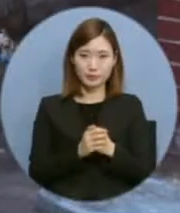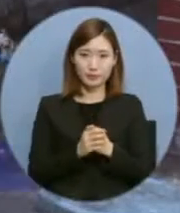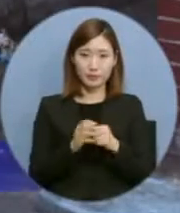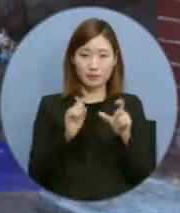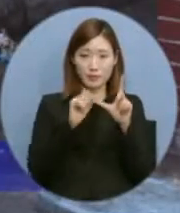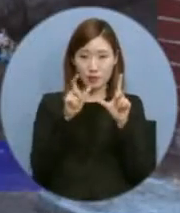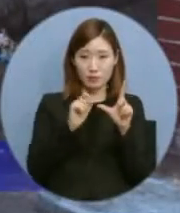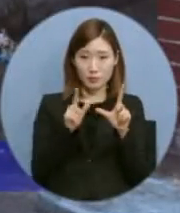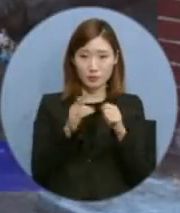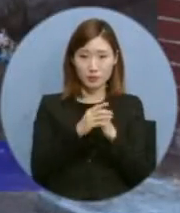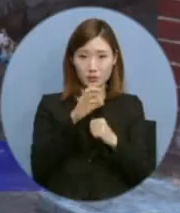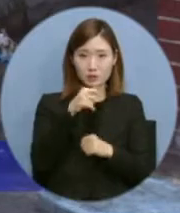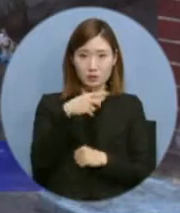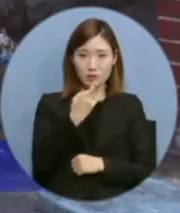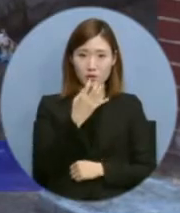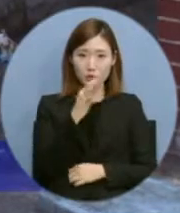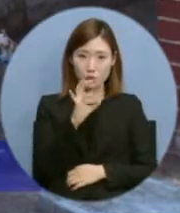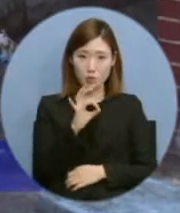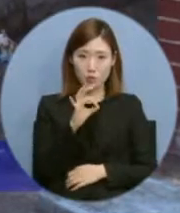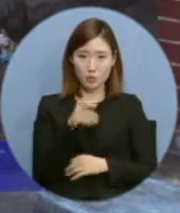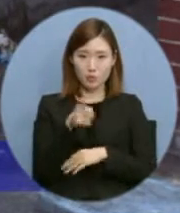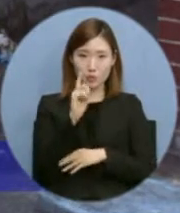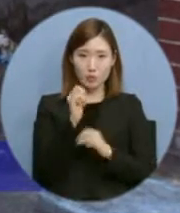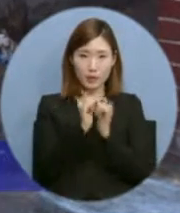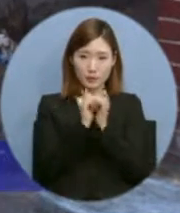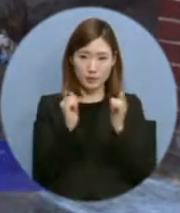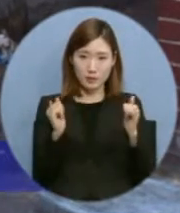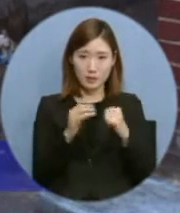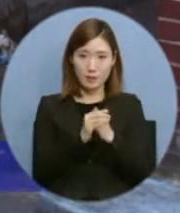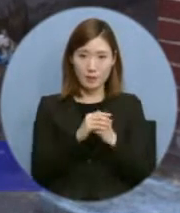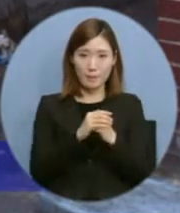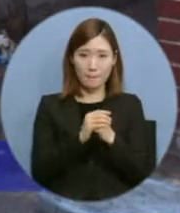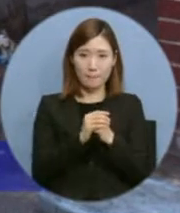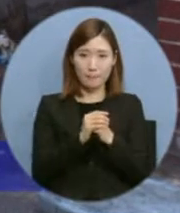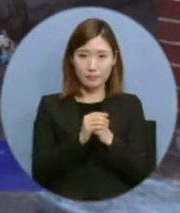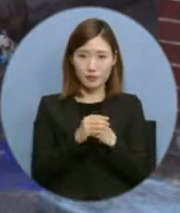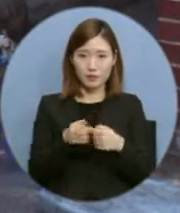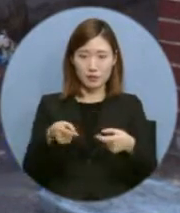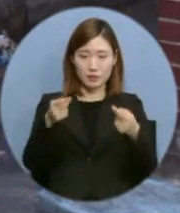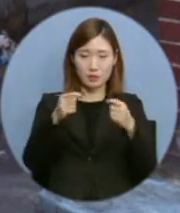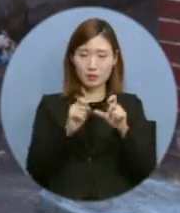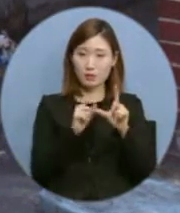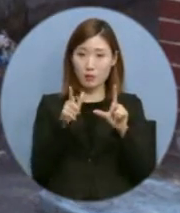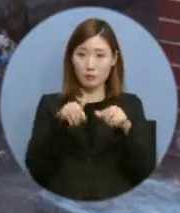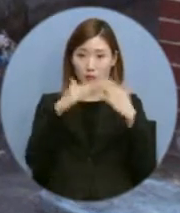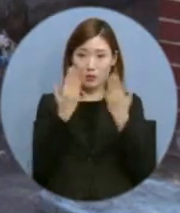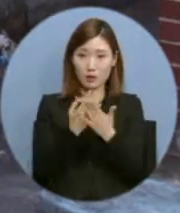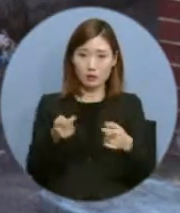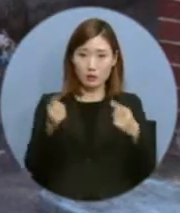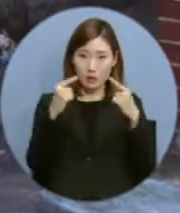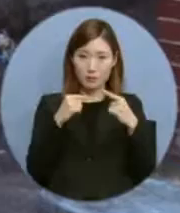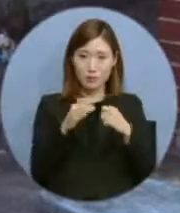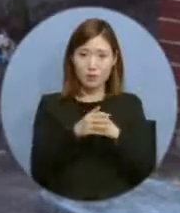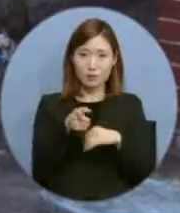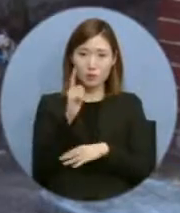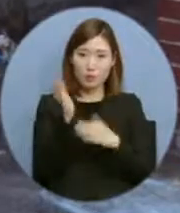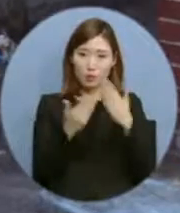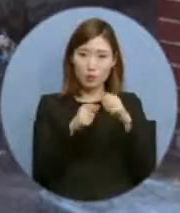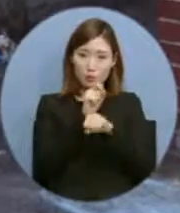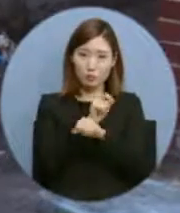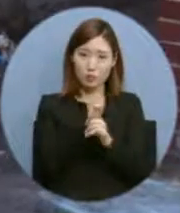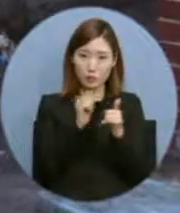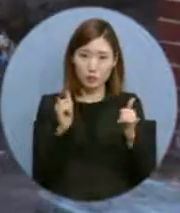대부분 그 용서 왕 대원들은 어 110여 명이 참여해서 거의 다 참여했고 그래서 방 공무원도 어